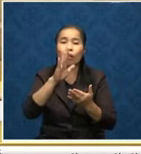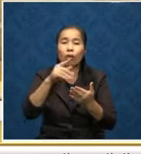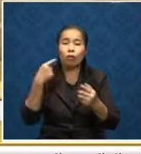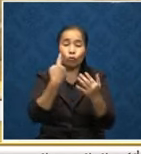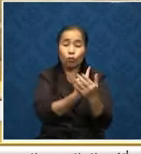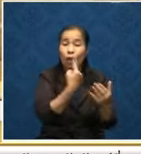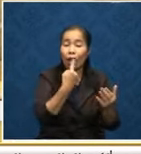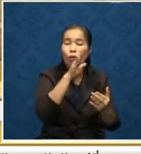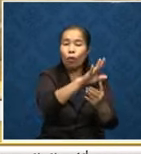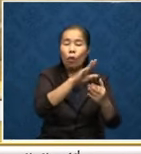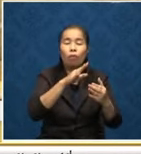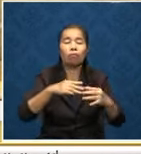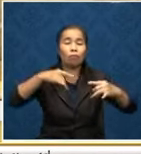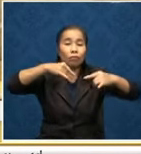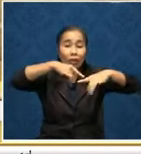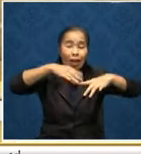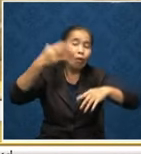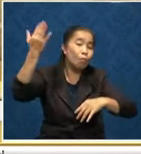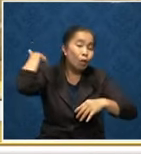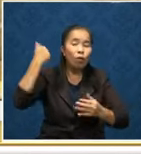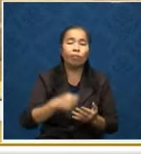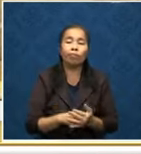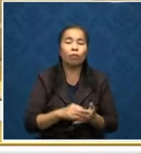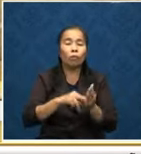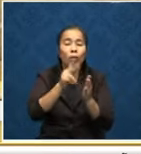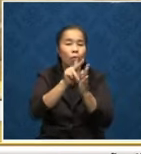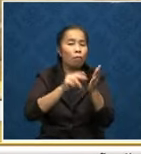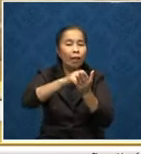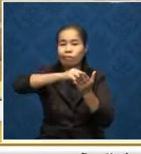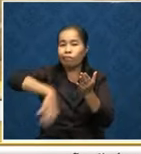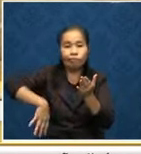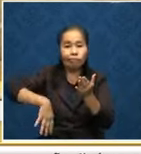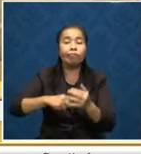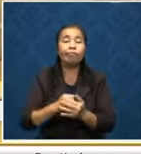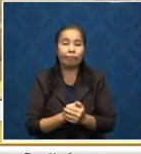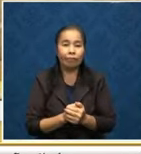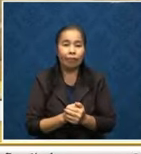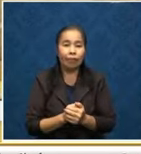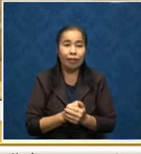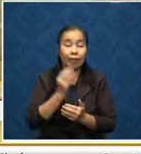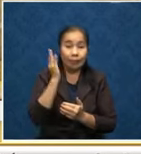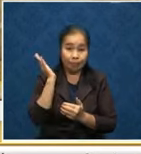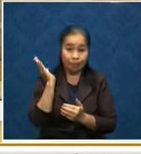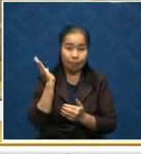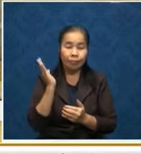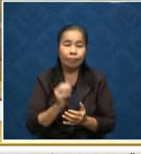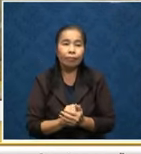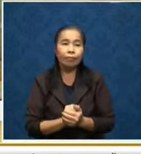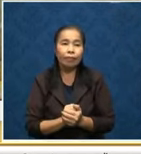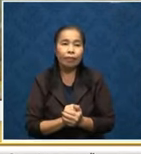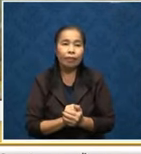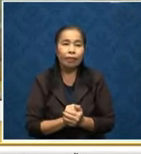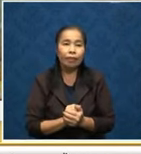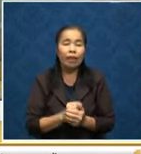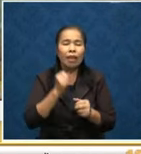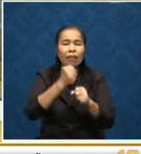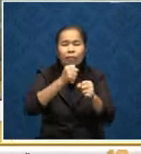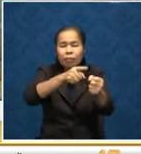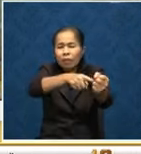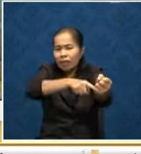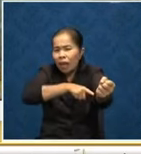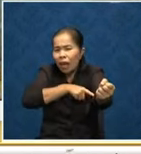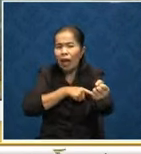ายค้านไม่เคยผ่านสภาเราไปเลยขอสไลด์ที่3ครับไม่เพียงเท่านั้นครับในกระบวนการที่ล่าช้าใน